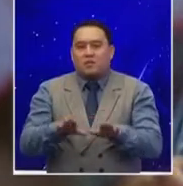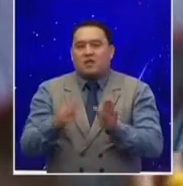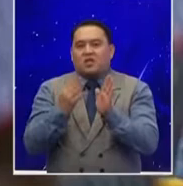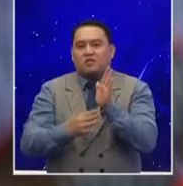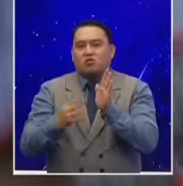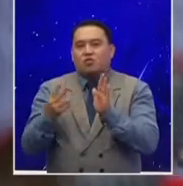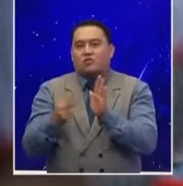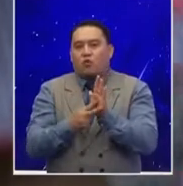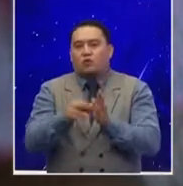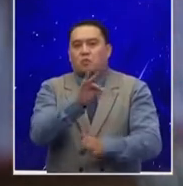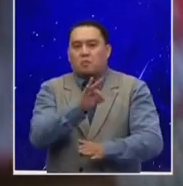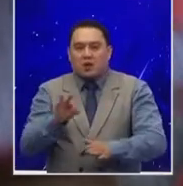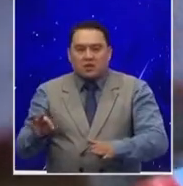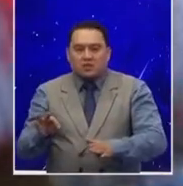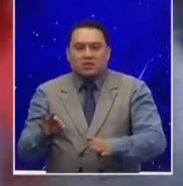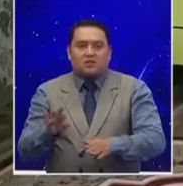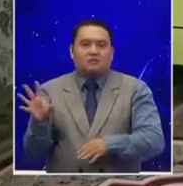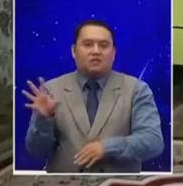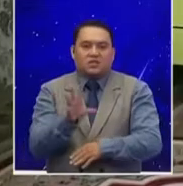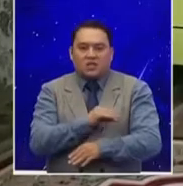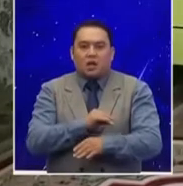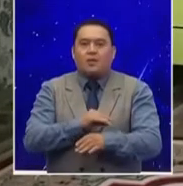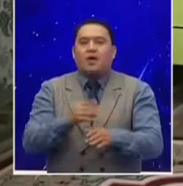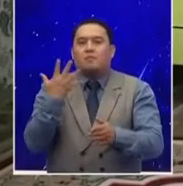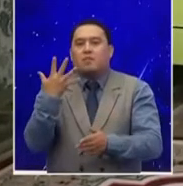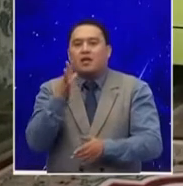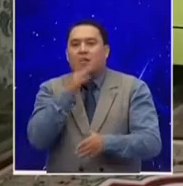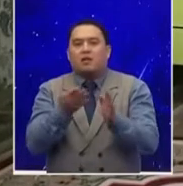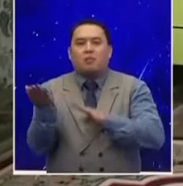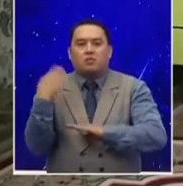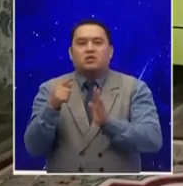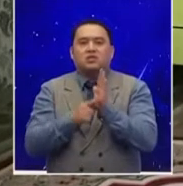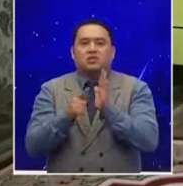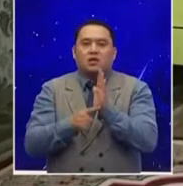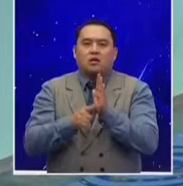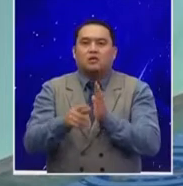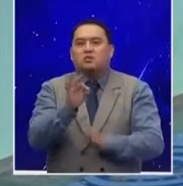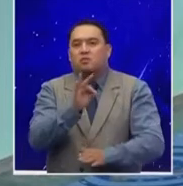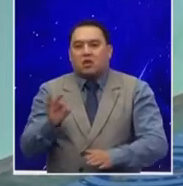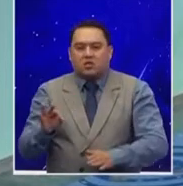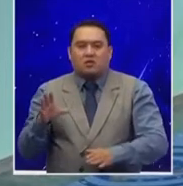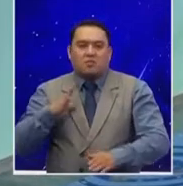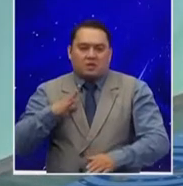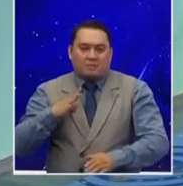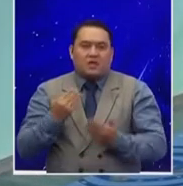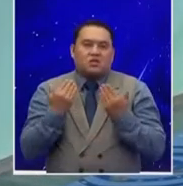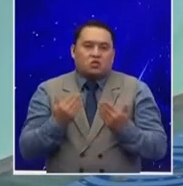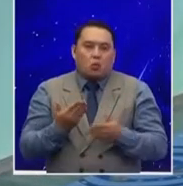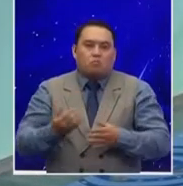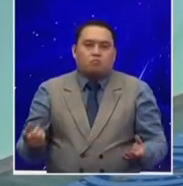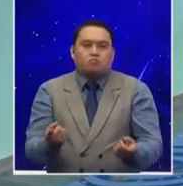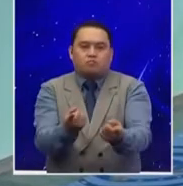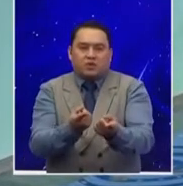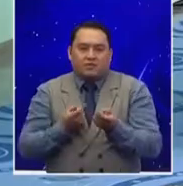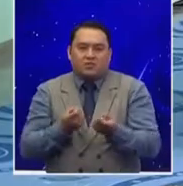Регион уже обеспечен на 98,5%, хотя еще 5 лет назад охват едва превышал 70%. Благодаря